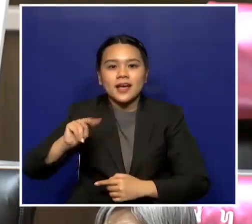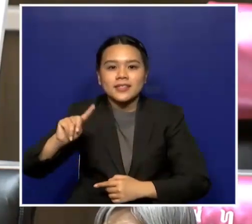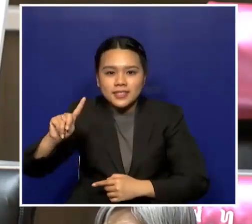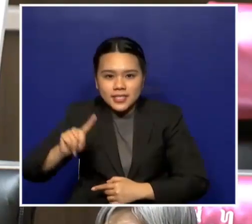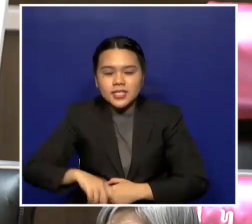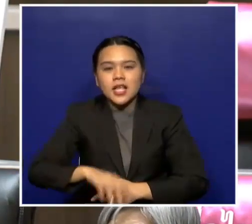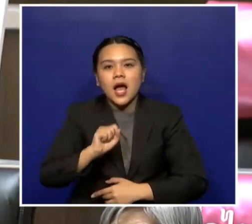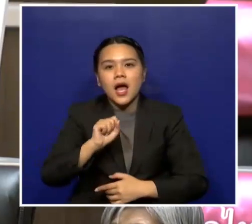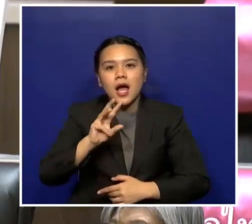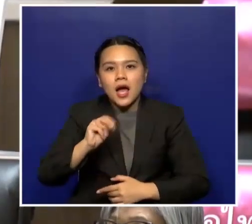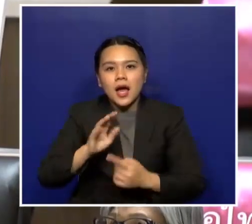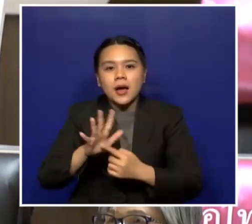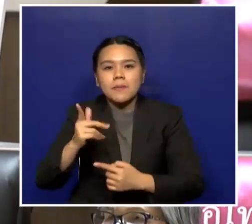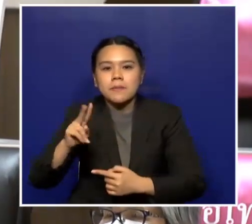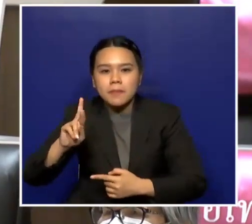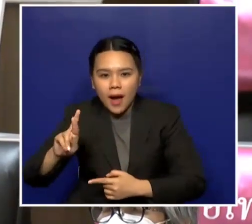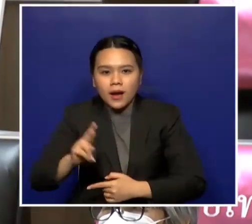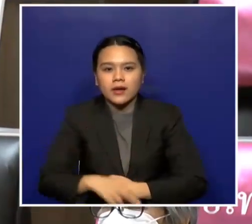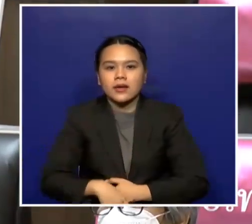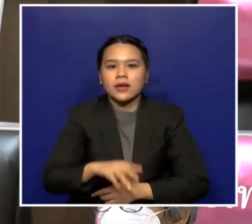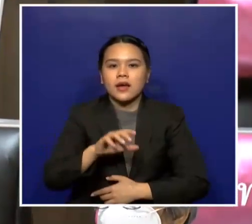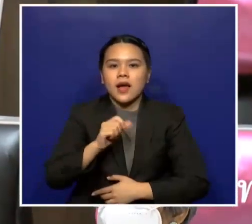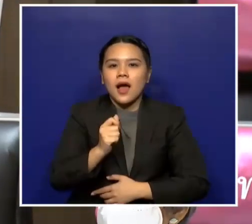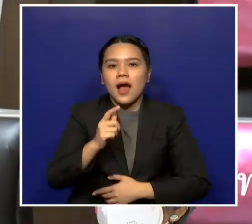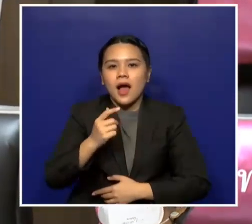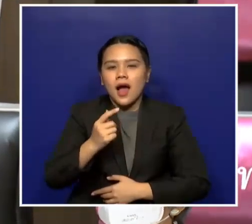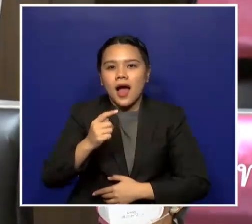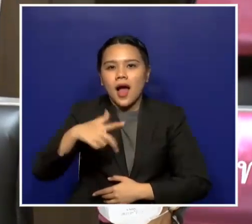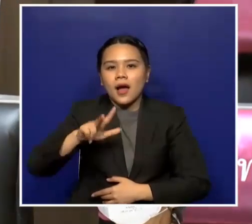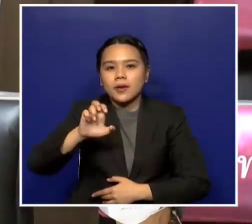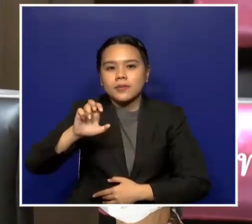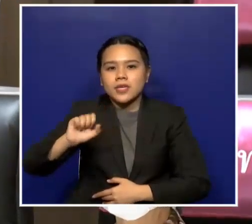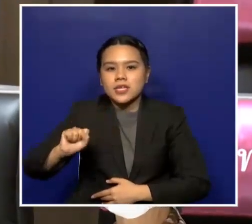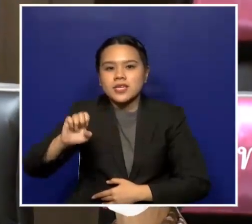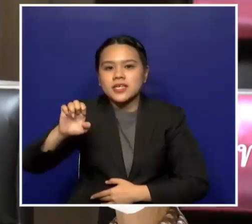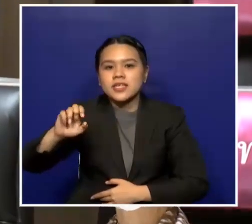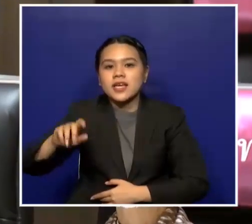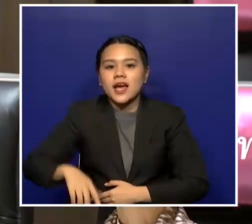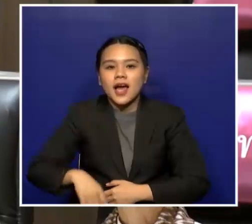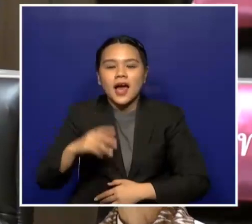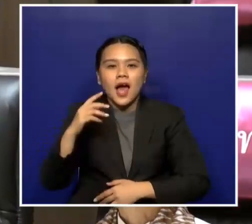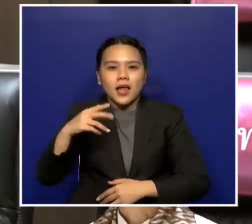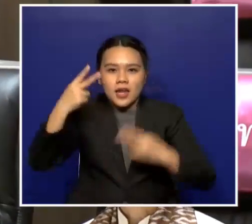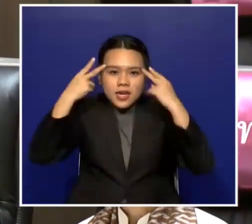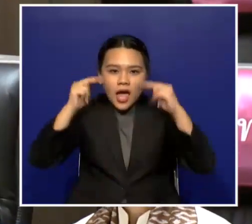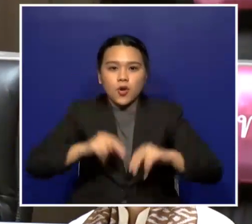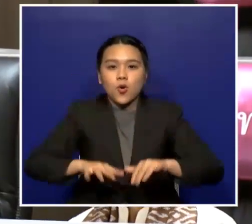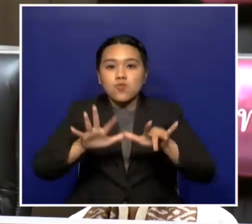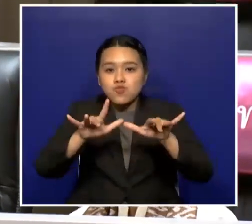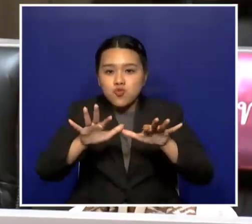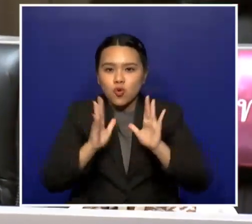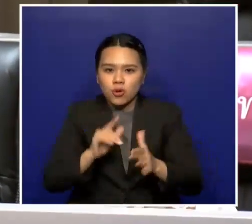ายกอภิสิทธิ์นายกยิ่งลักษณ์ไม่มีใครยอมเซ็นให้เลยแต่มาเสร็จท่านประยุทธ์จันทร์โอช